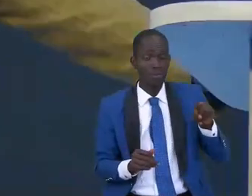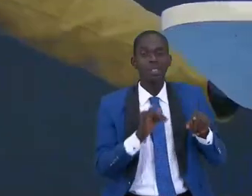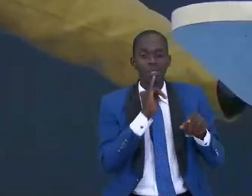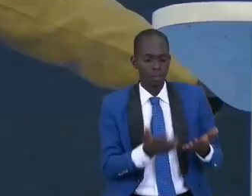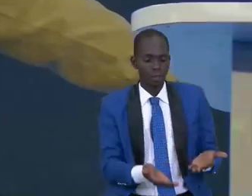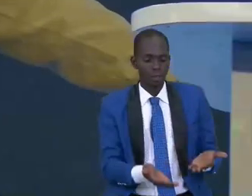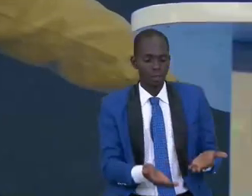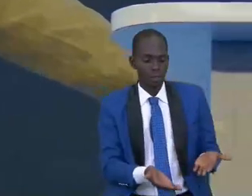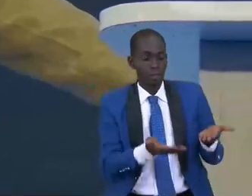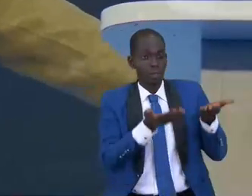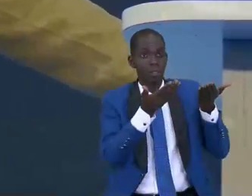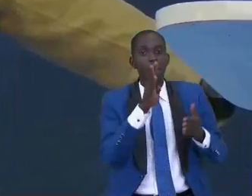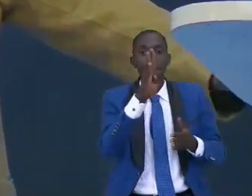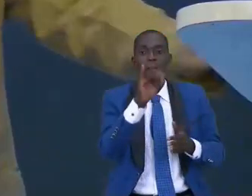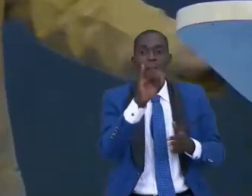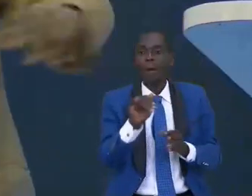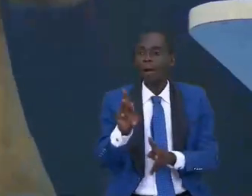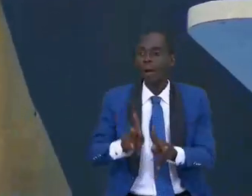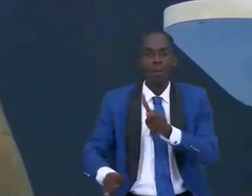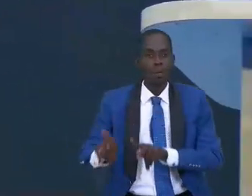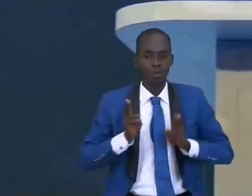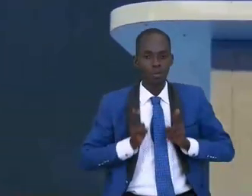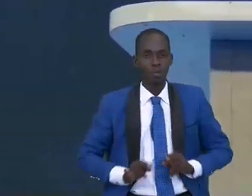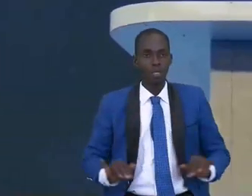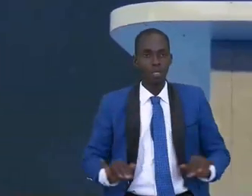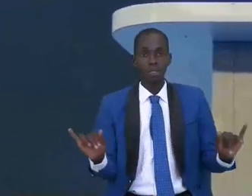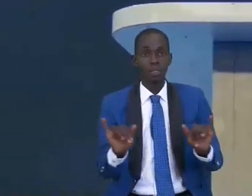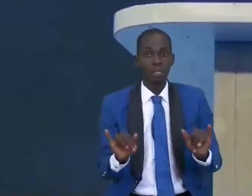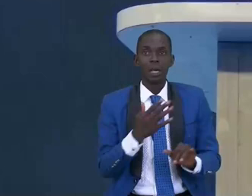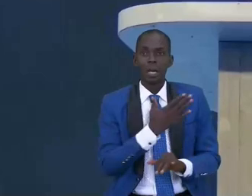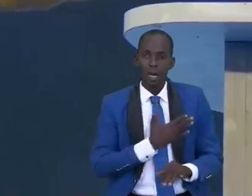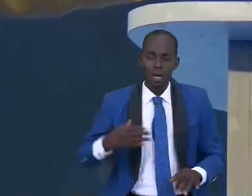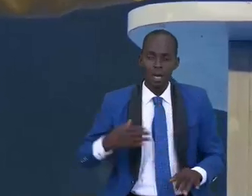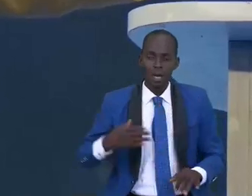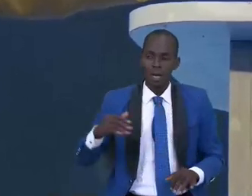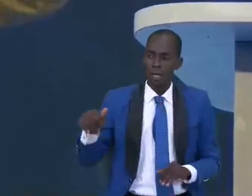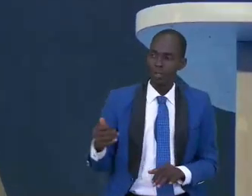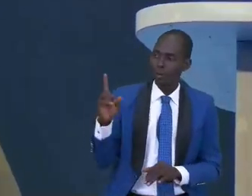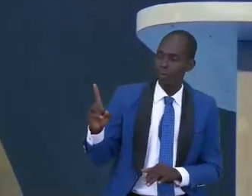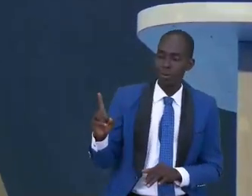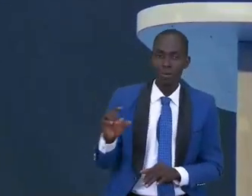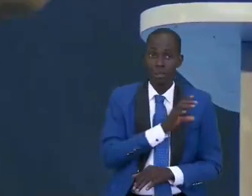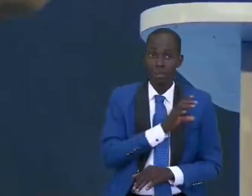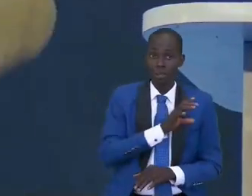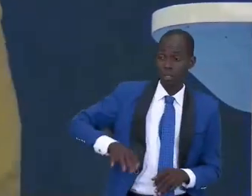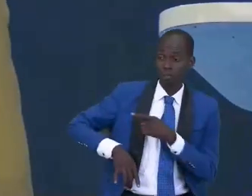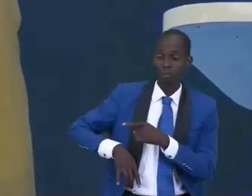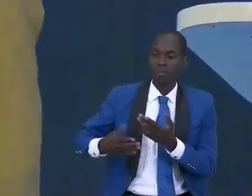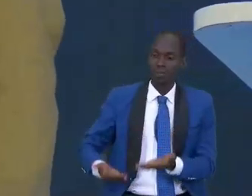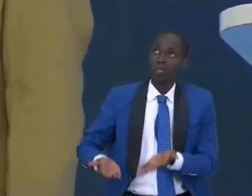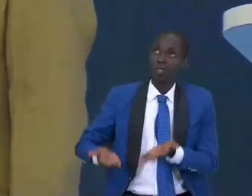est élevé par les gens, et puis une autre personne, Christ, élevé par